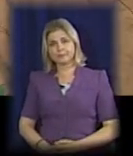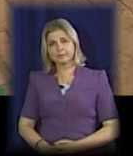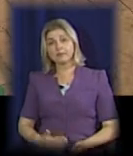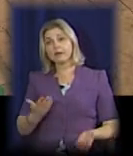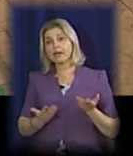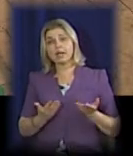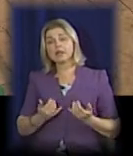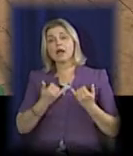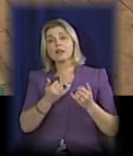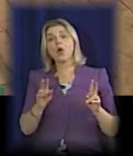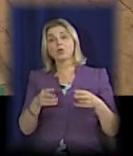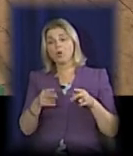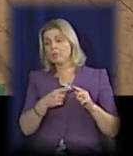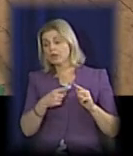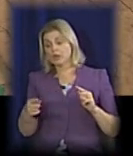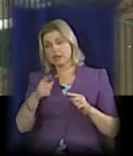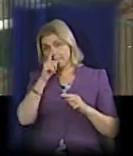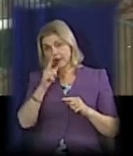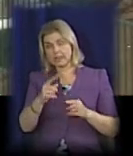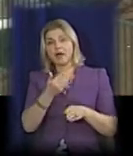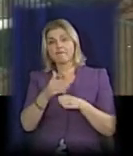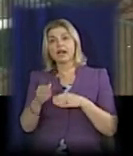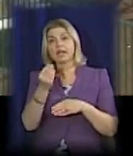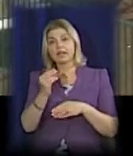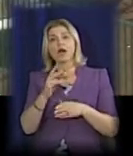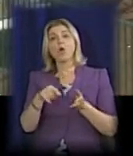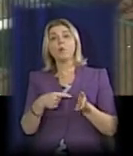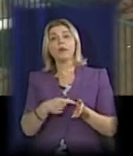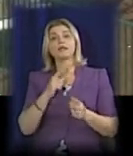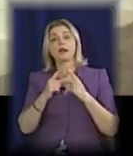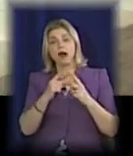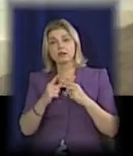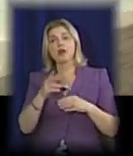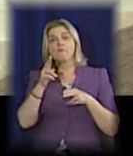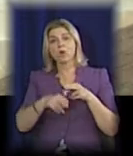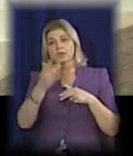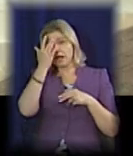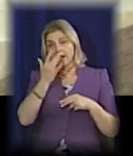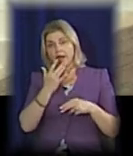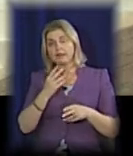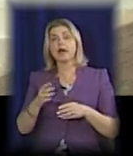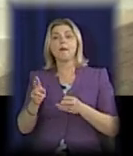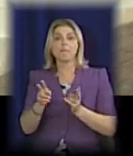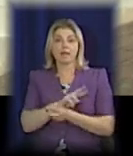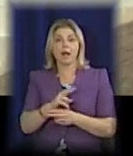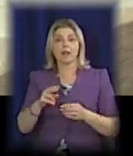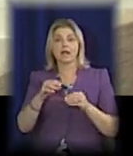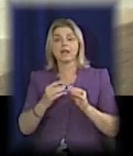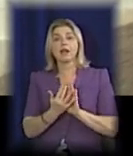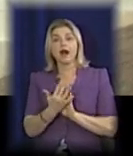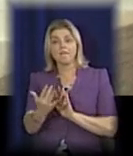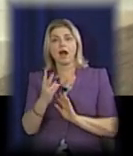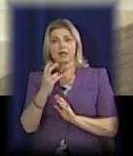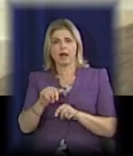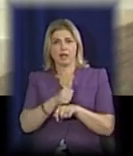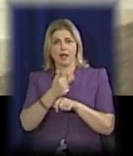Якщо для клубу протягом найближчого місяця виділять кошти у міській раді, наприкінці літа мінятимуть газон і на головному полі. Там цього не